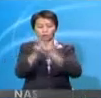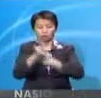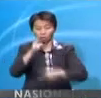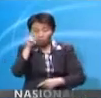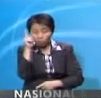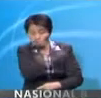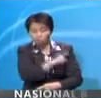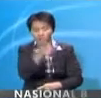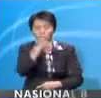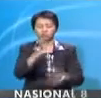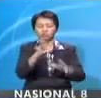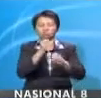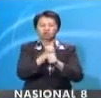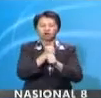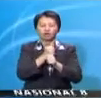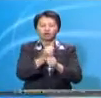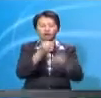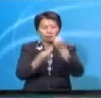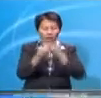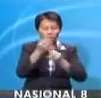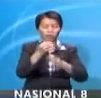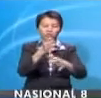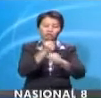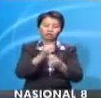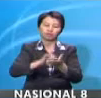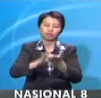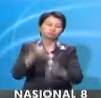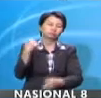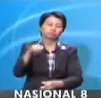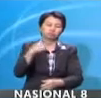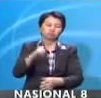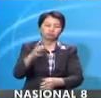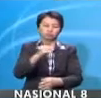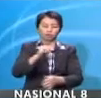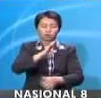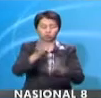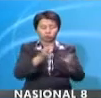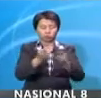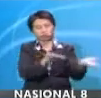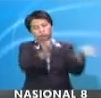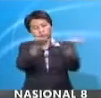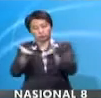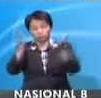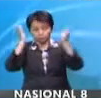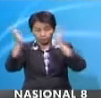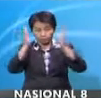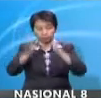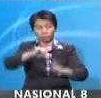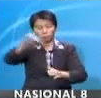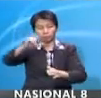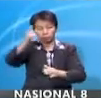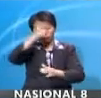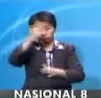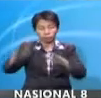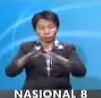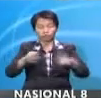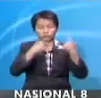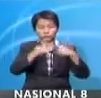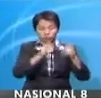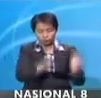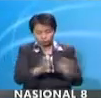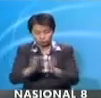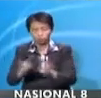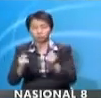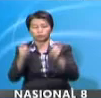kritikal untuk mendapatkan bekalan makanan dan perubatan. Dalam pada itu, usaha membawa pulang rakyat Malaysia di Nepal akibat gempa bumi sedang diselaras